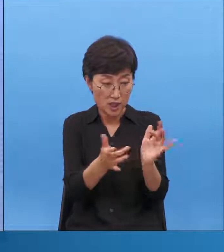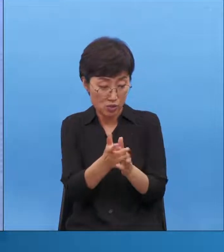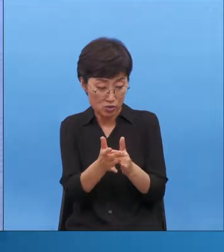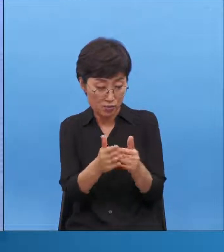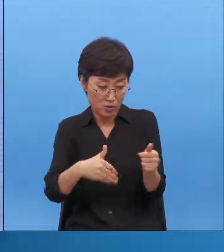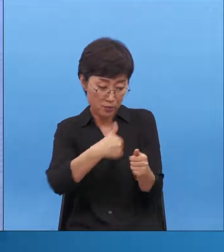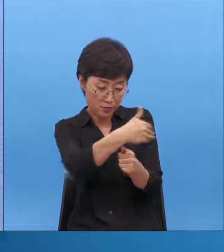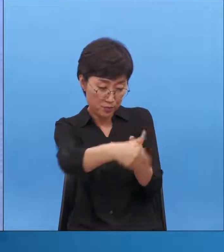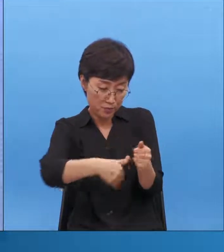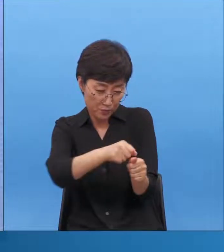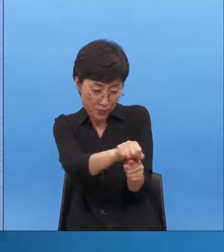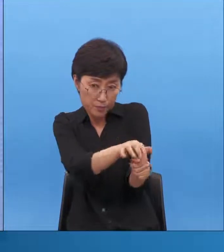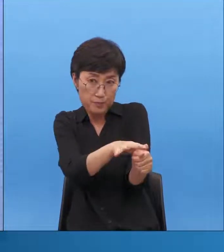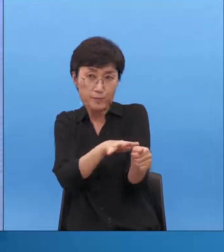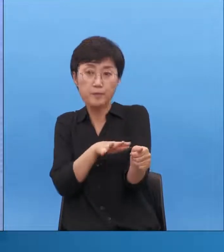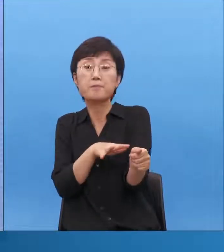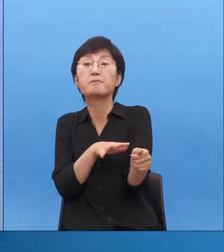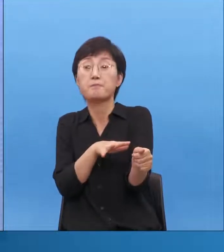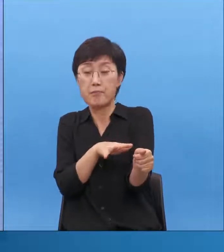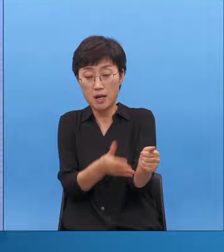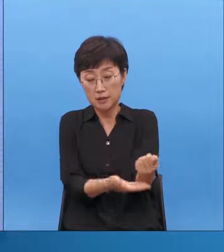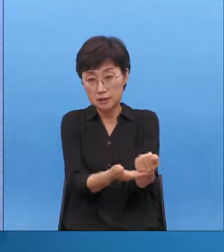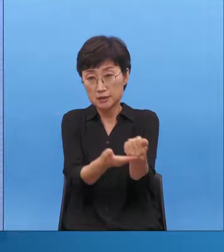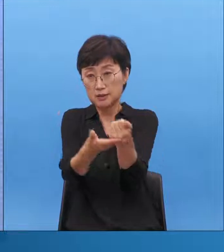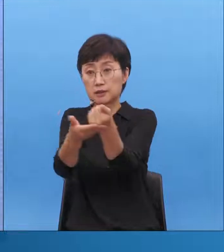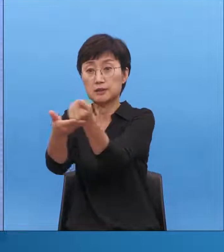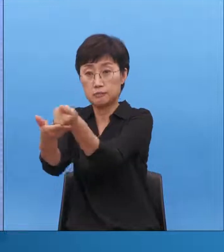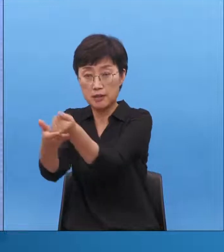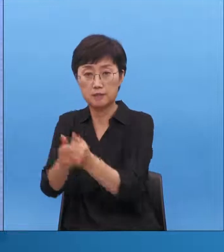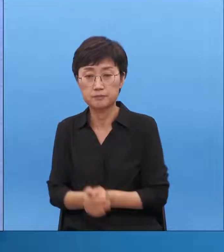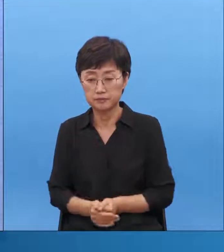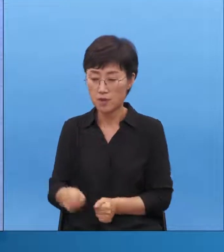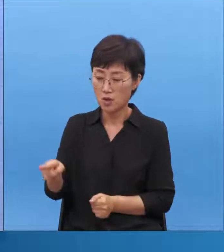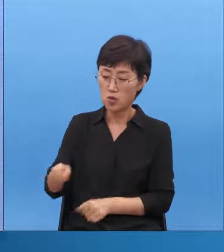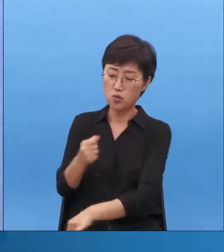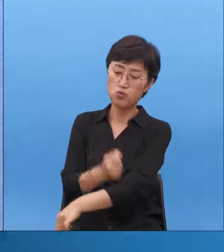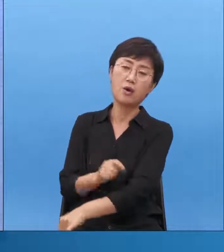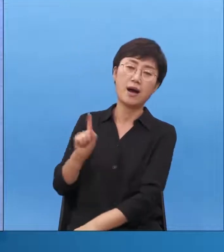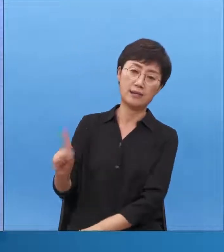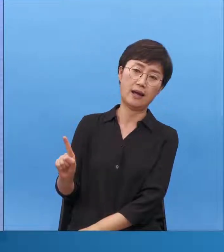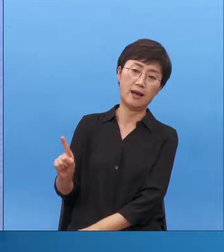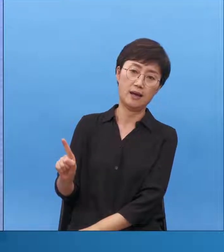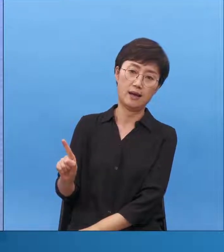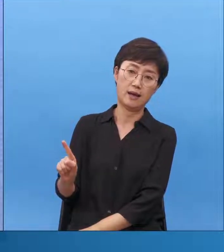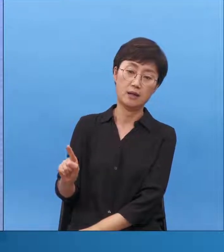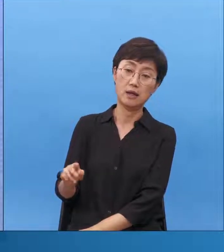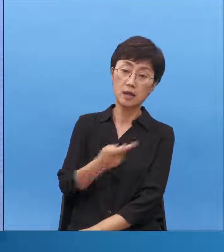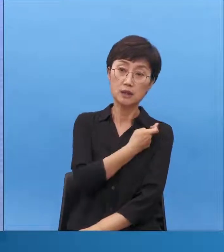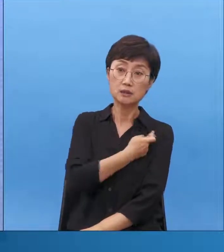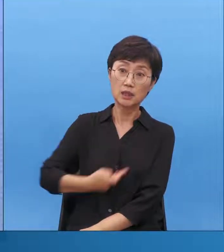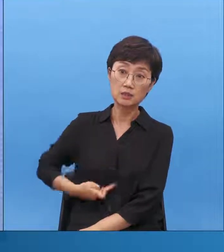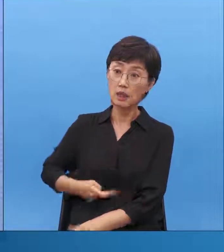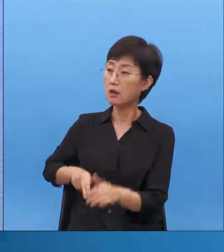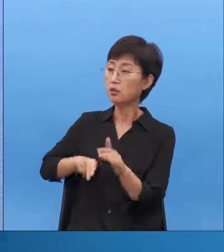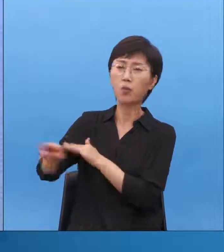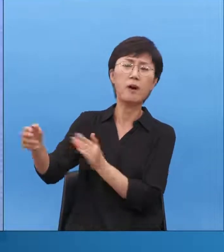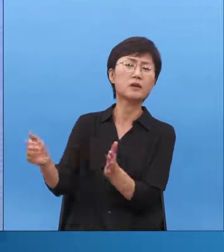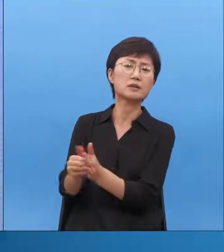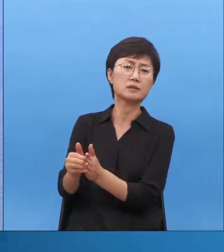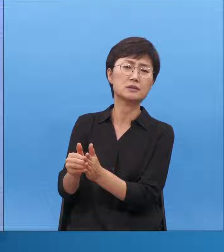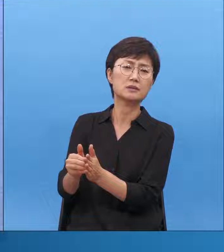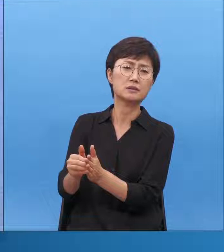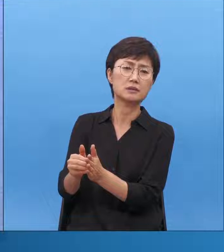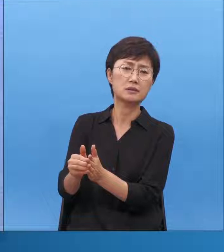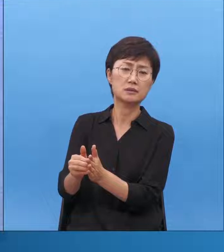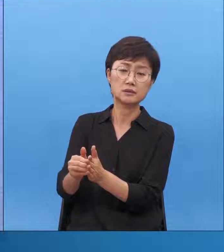many disciples and so many people that followed him. 다 겁나서 도망간 거예요. But they all ran away in fear. 예수님이 막 이단 놈을